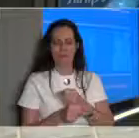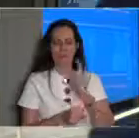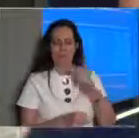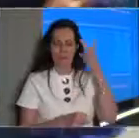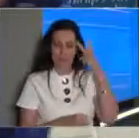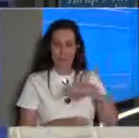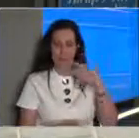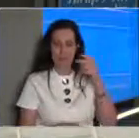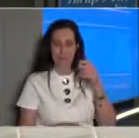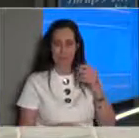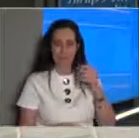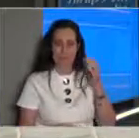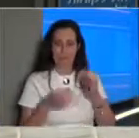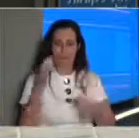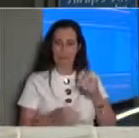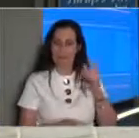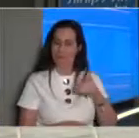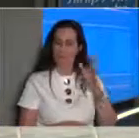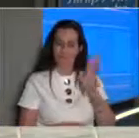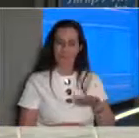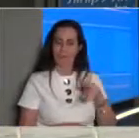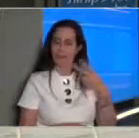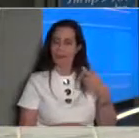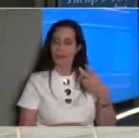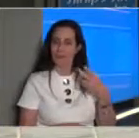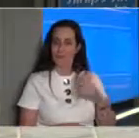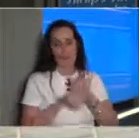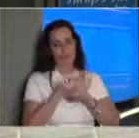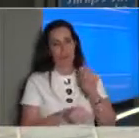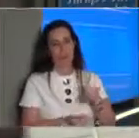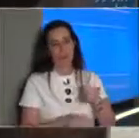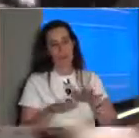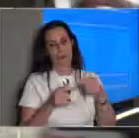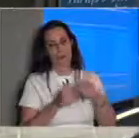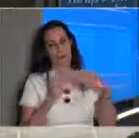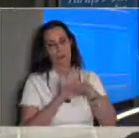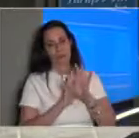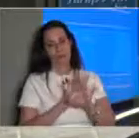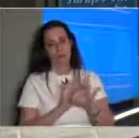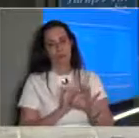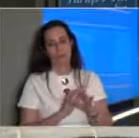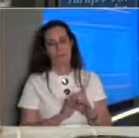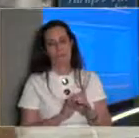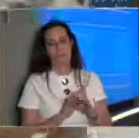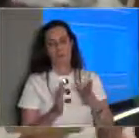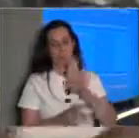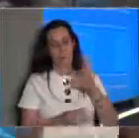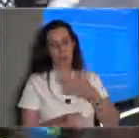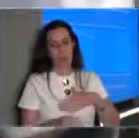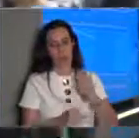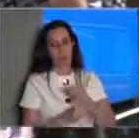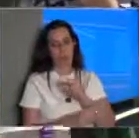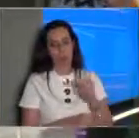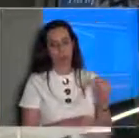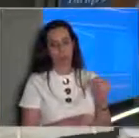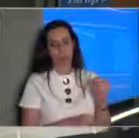להבין שבית המשפט צריך גם להיות מאחורי הגב של הכנסת, של הממשלה, לפי החוקים שלהם, ומה שביבי עכשיו רוצה לעשות, הנושא